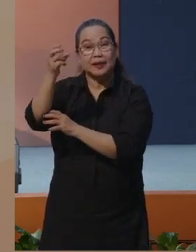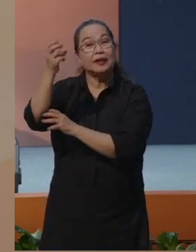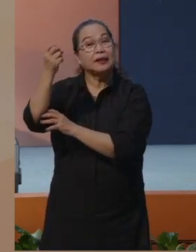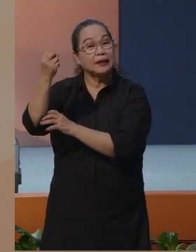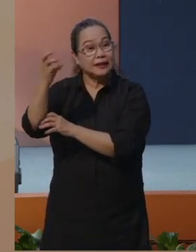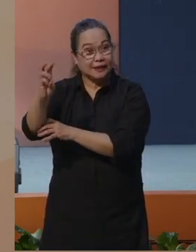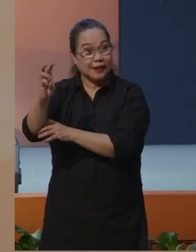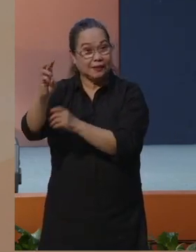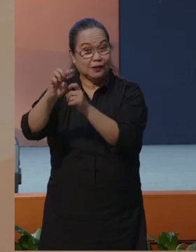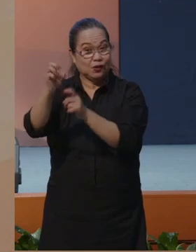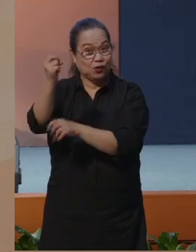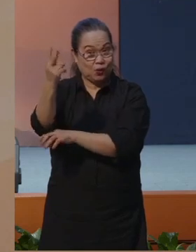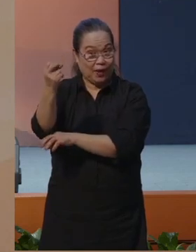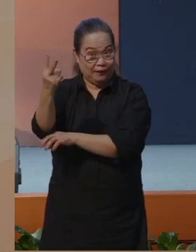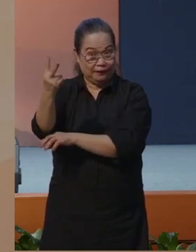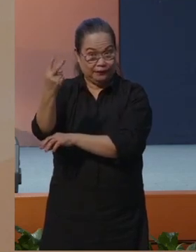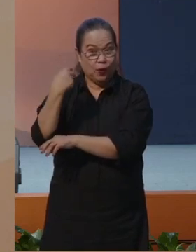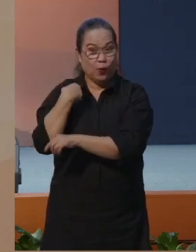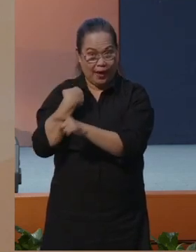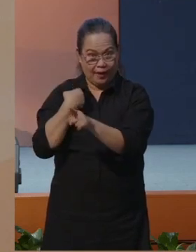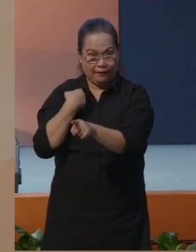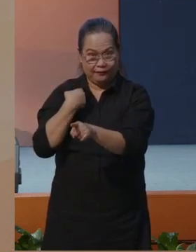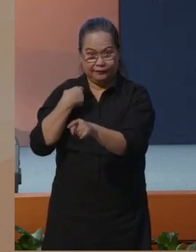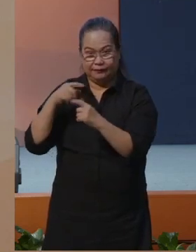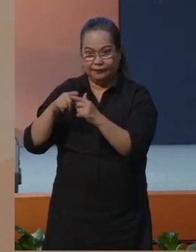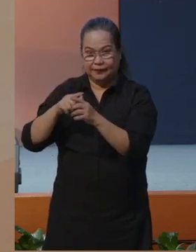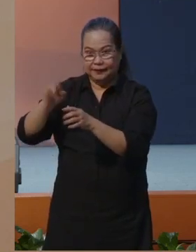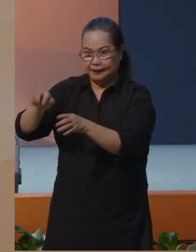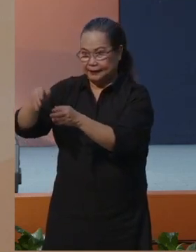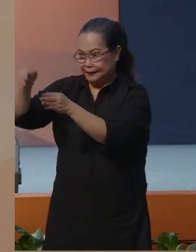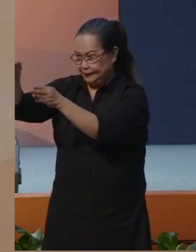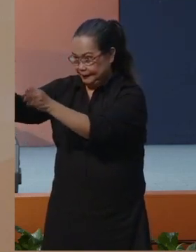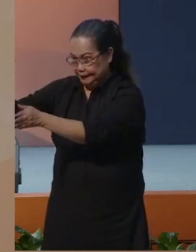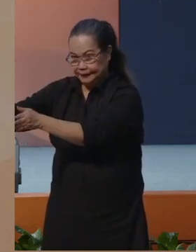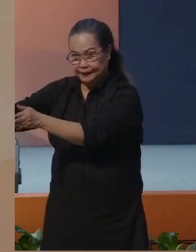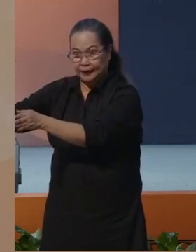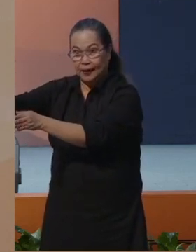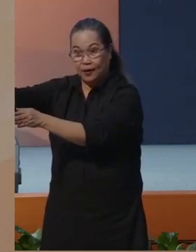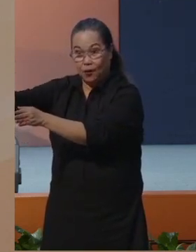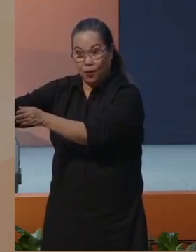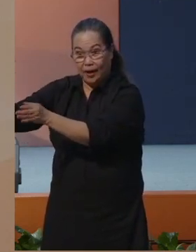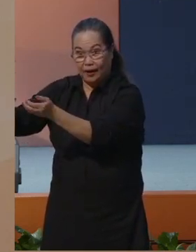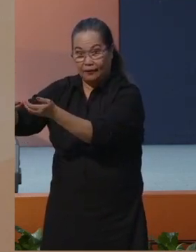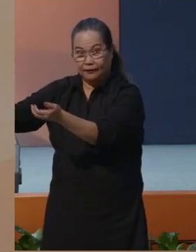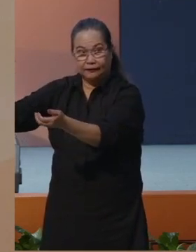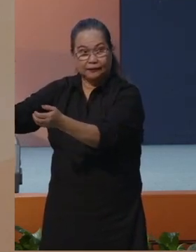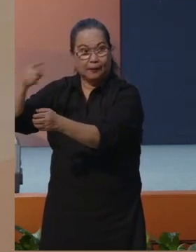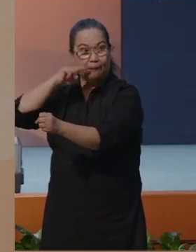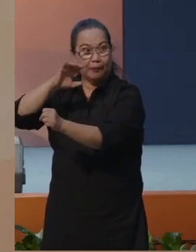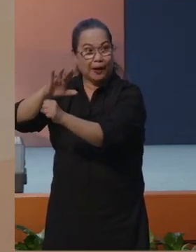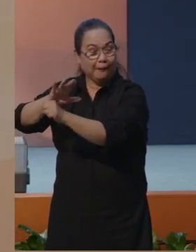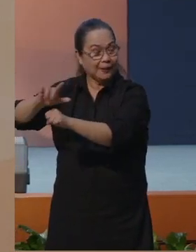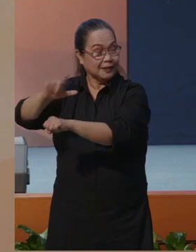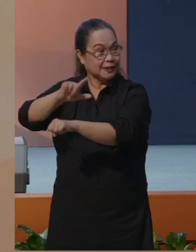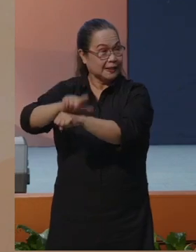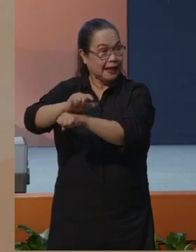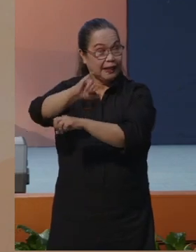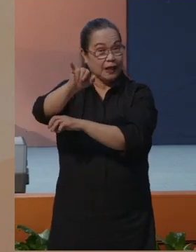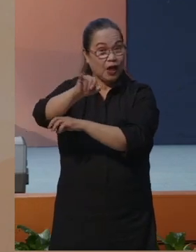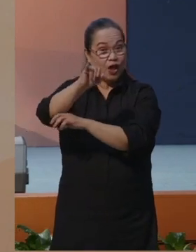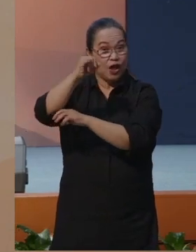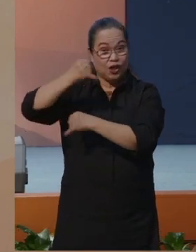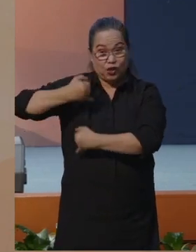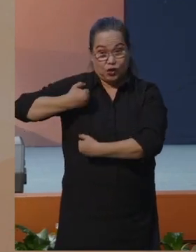Diyan po tayo naroon ngayon. Tapos ang pagkahati-hati ng lupang pangako, Joshua